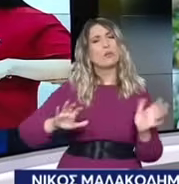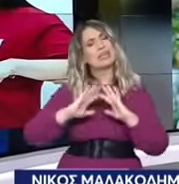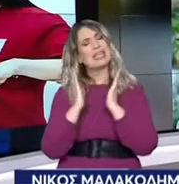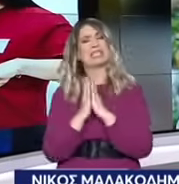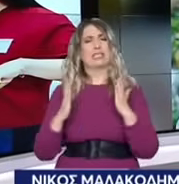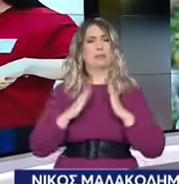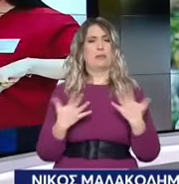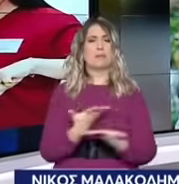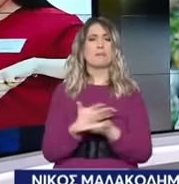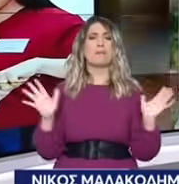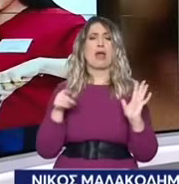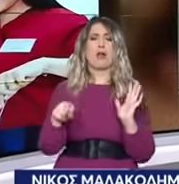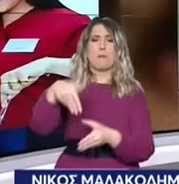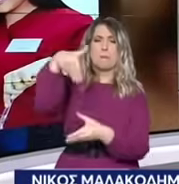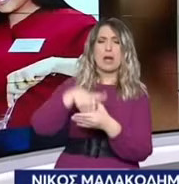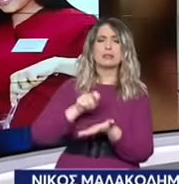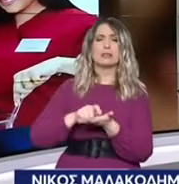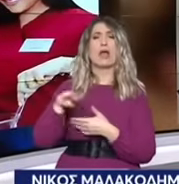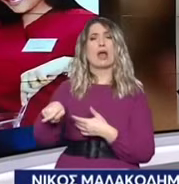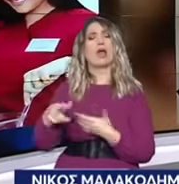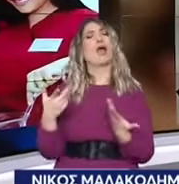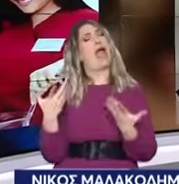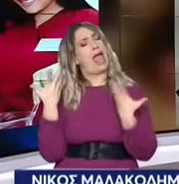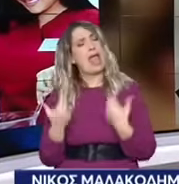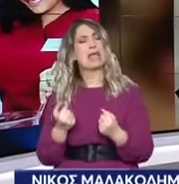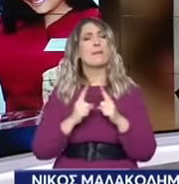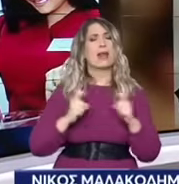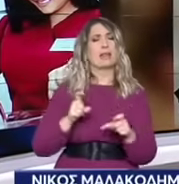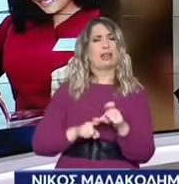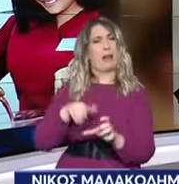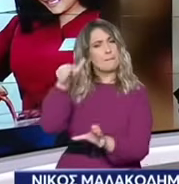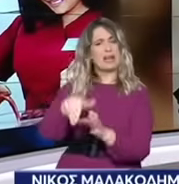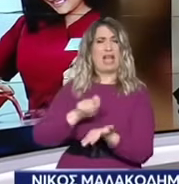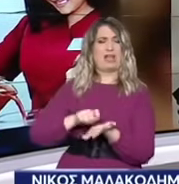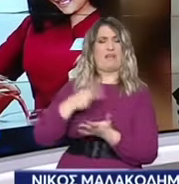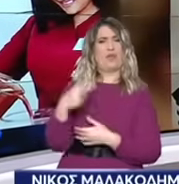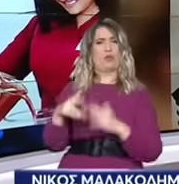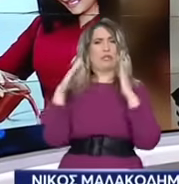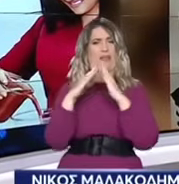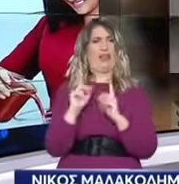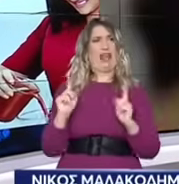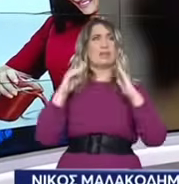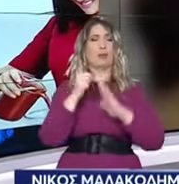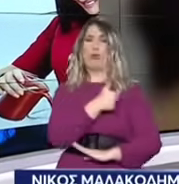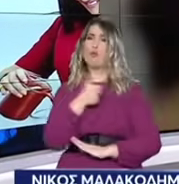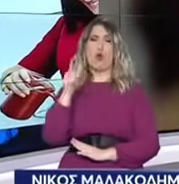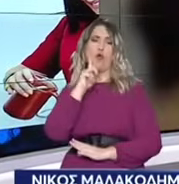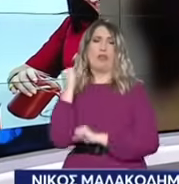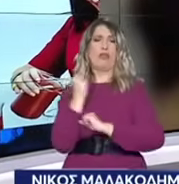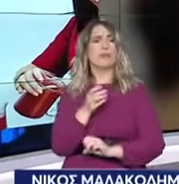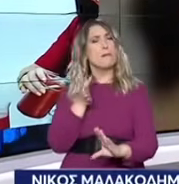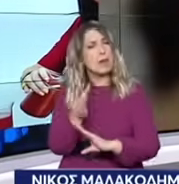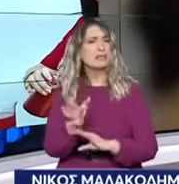γιατί περιλαμβάνει μέσα και κομμάτια εταιρικά. Γι' αυτό είναι και στην εταιρεία μέσα. Μάλιστα. Δεν είναι δηλαδή σε φυσικό πρόσωπο.